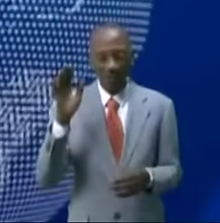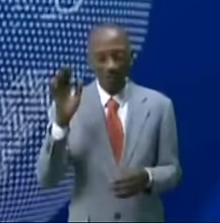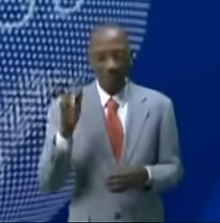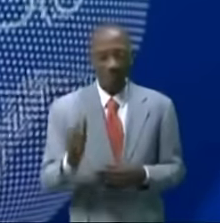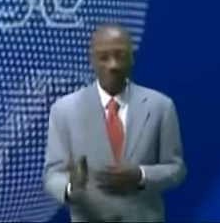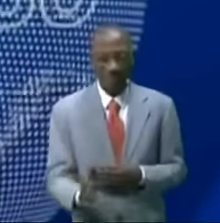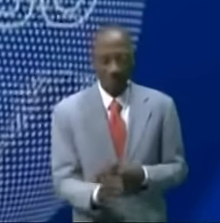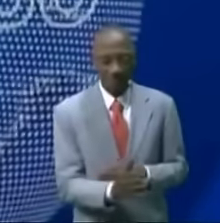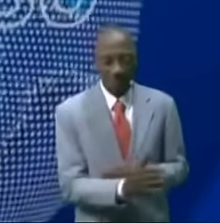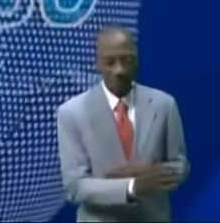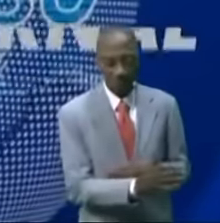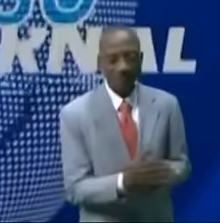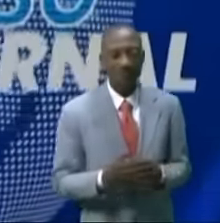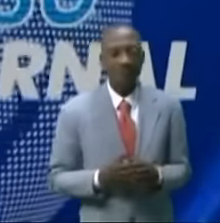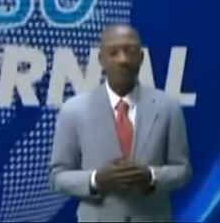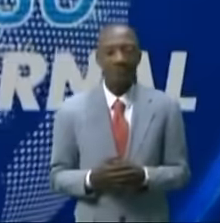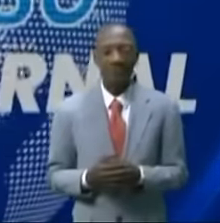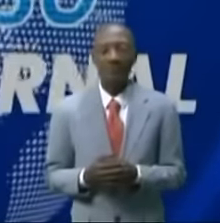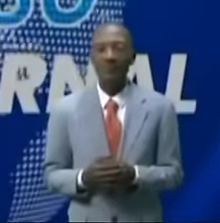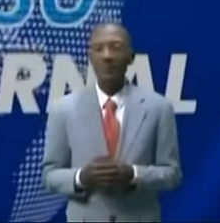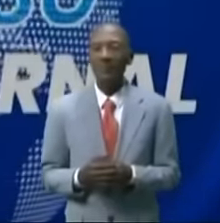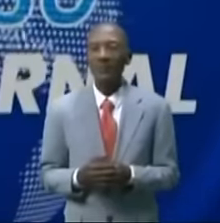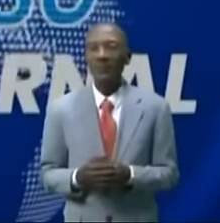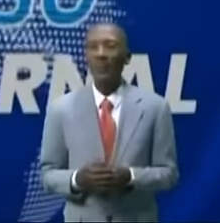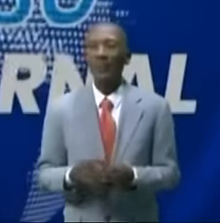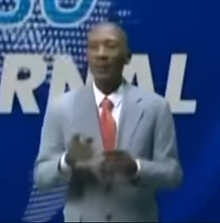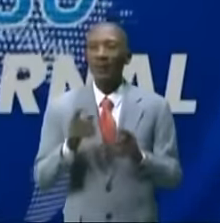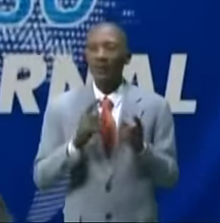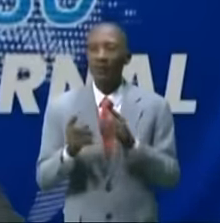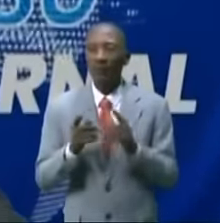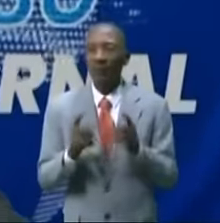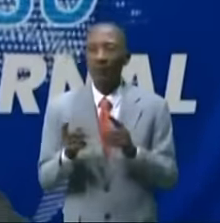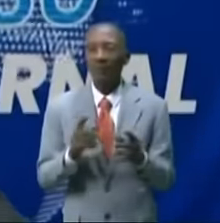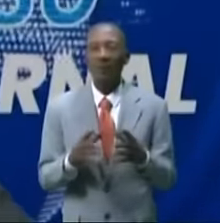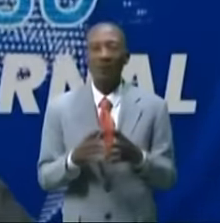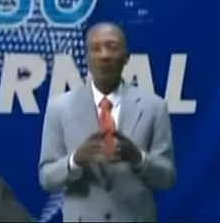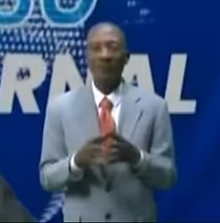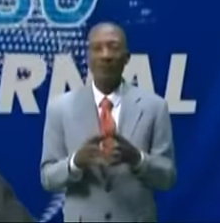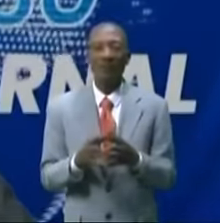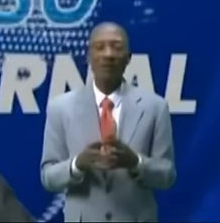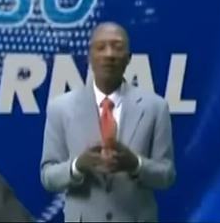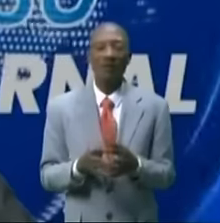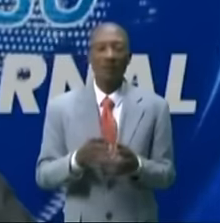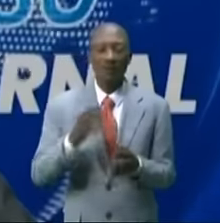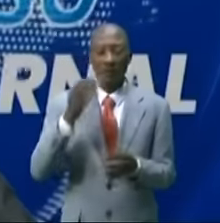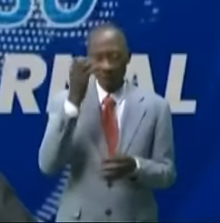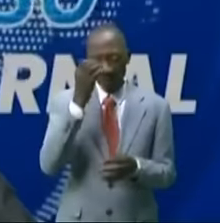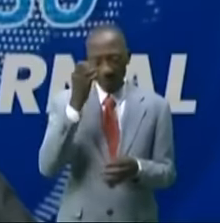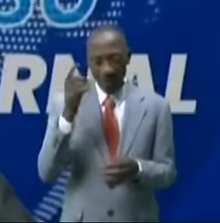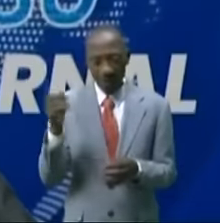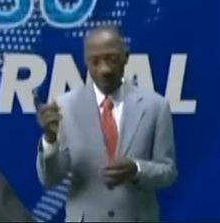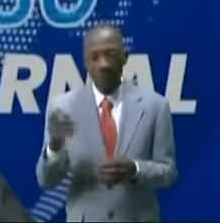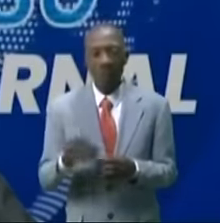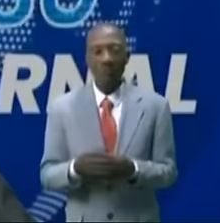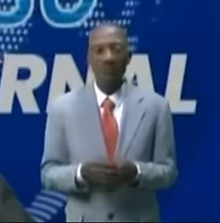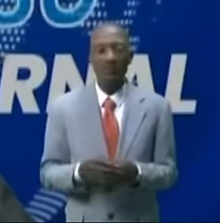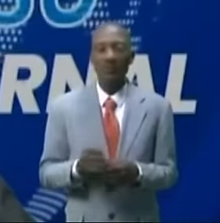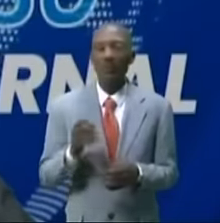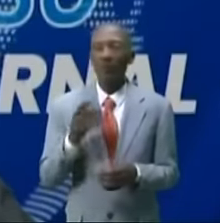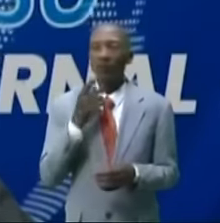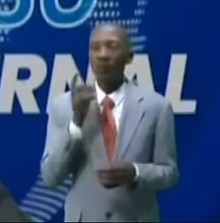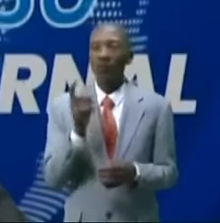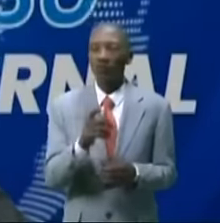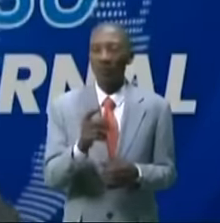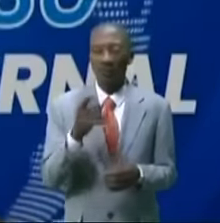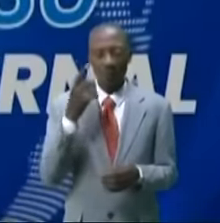Les Katangais appelés au refus d'embraser leur province, l'appel lancé par le général-major Eddy Kapenz, commandant de la